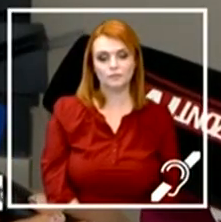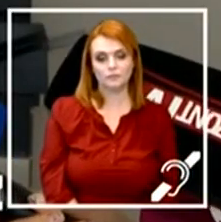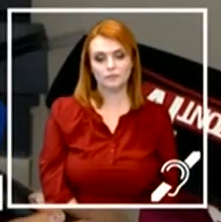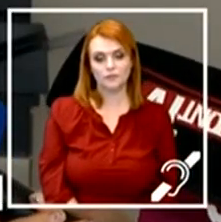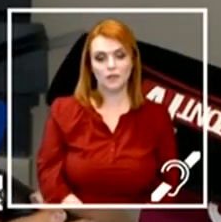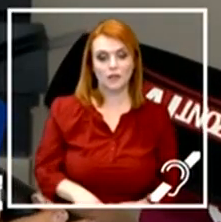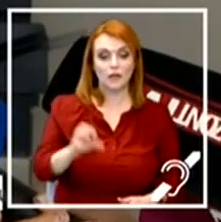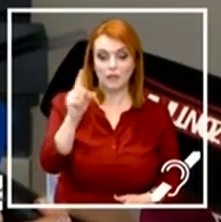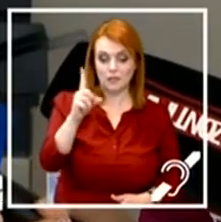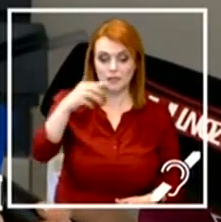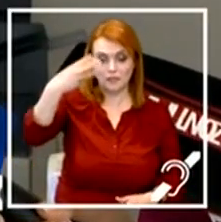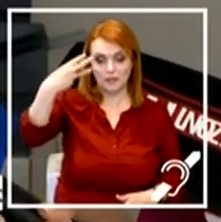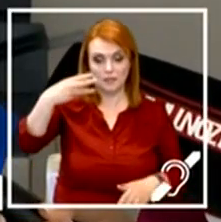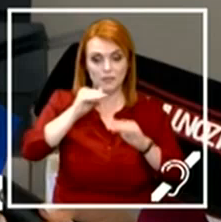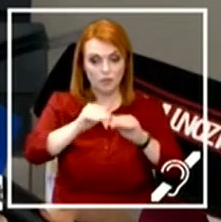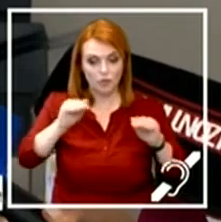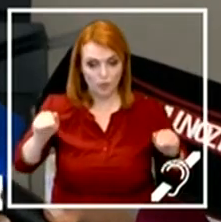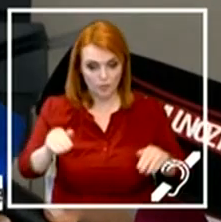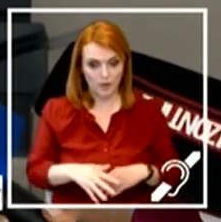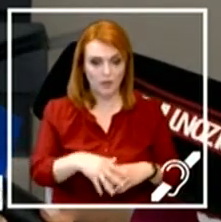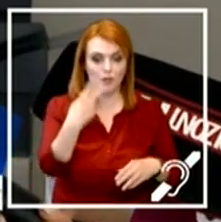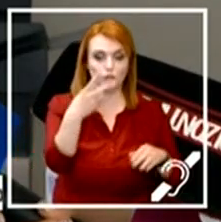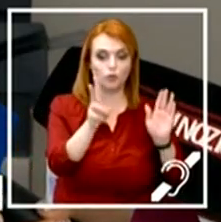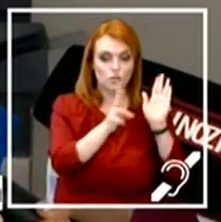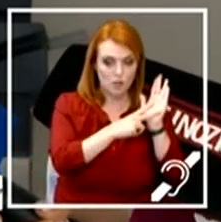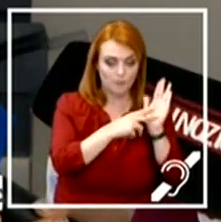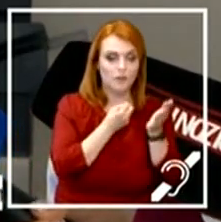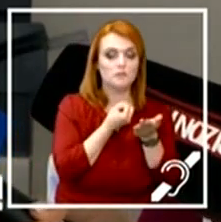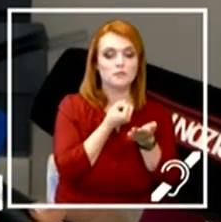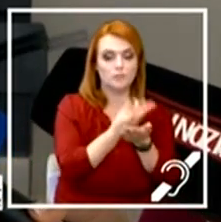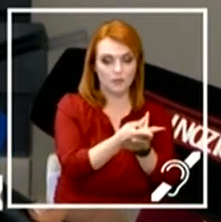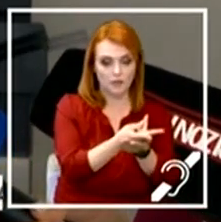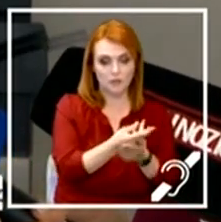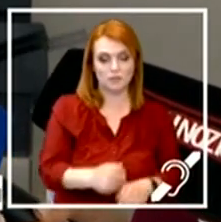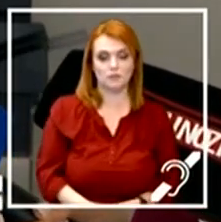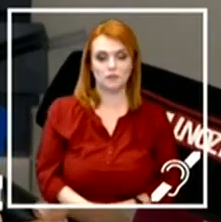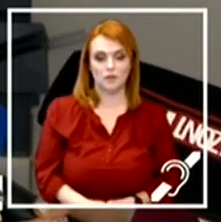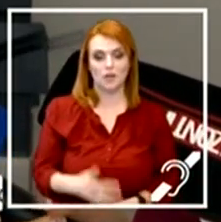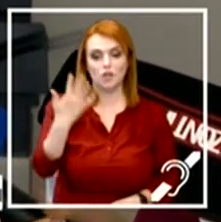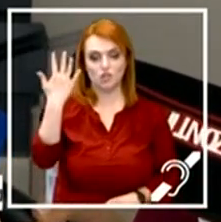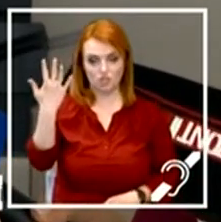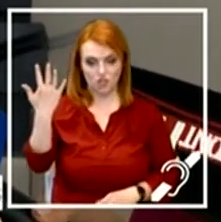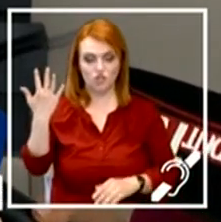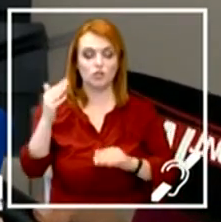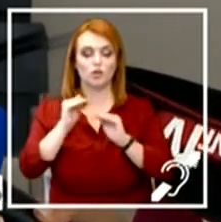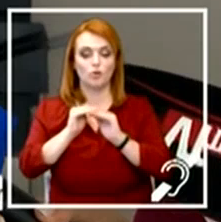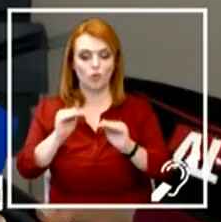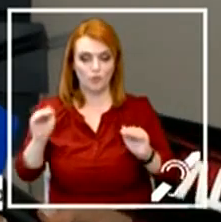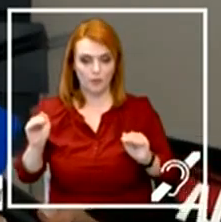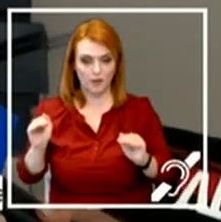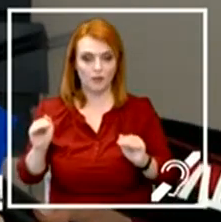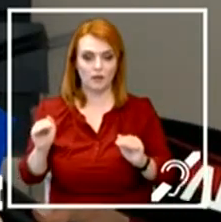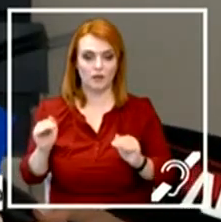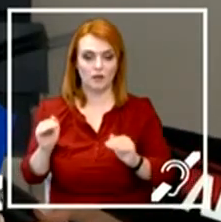Din acești 30 de copii, 27 au fost spitalizați, deci 5 din ei au mers către